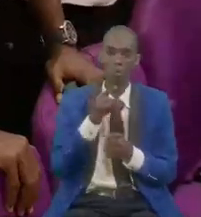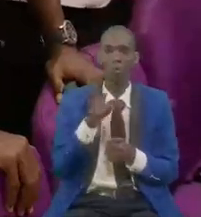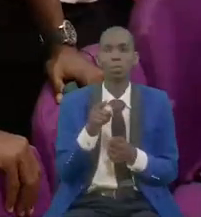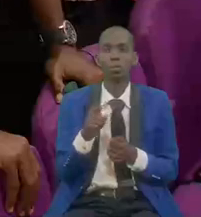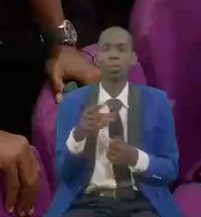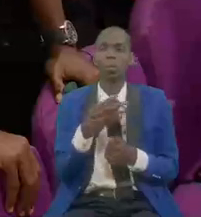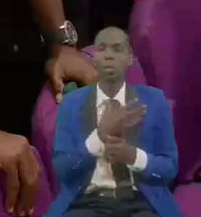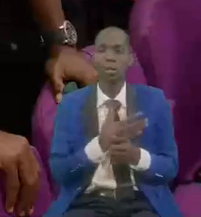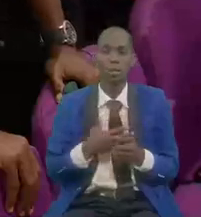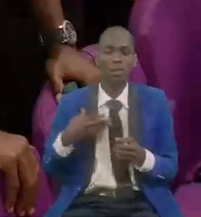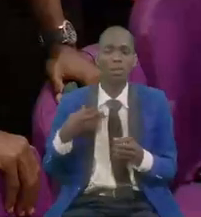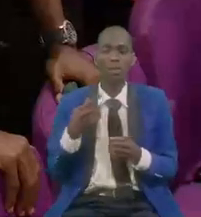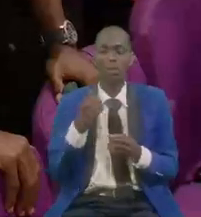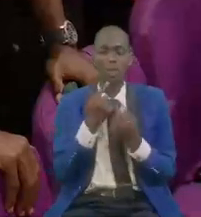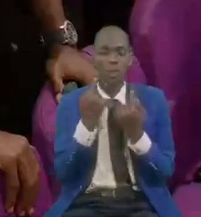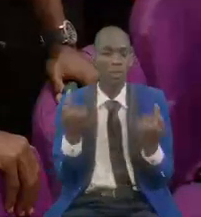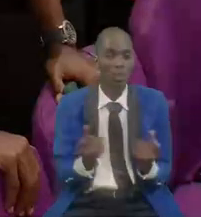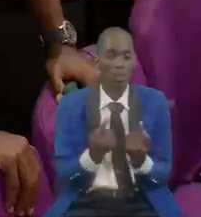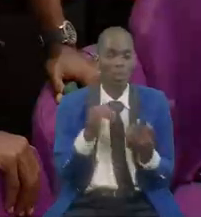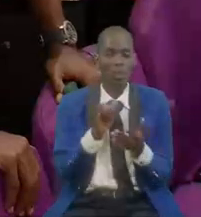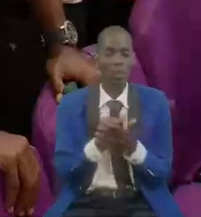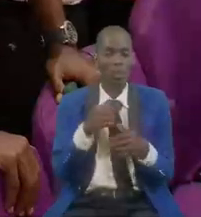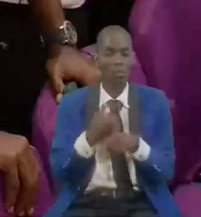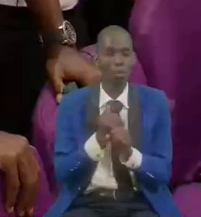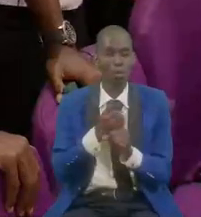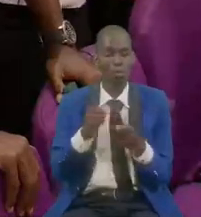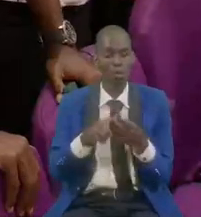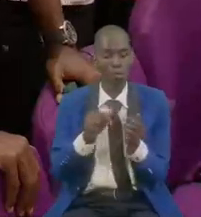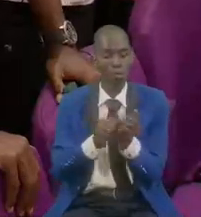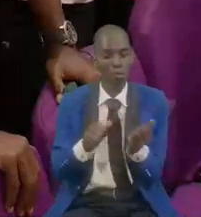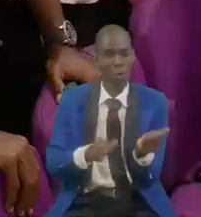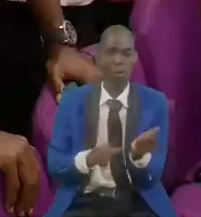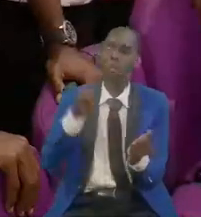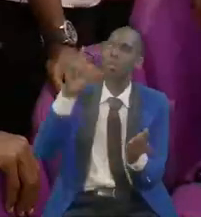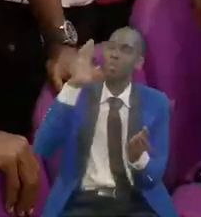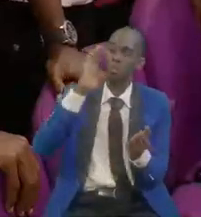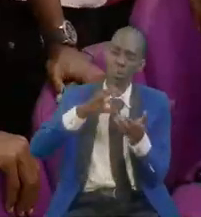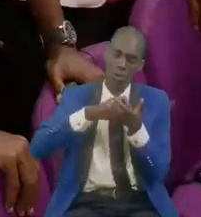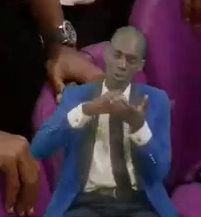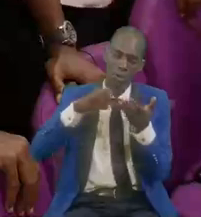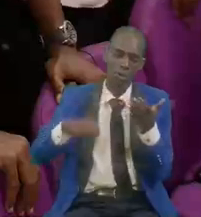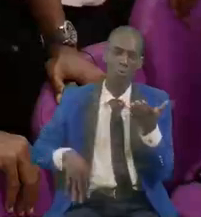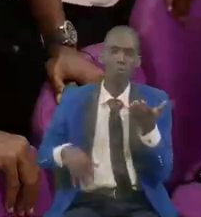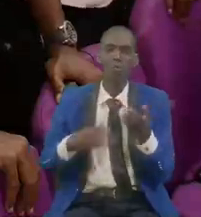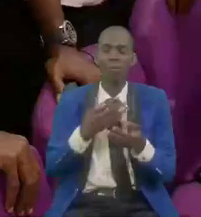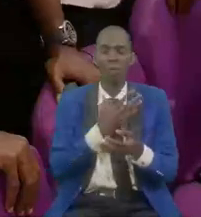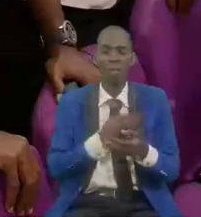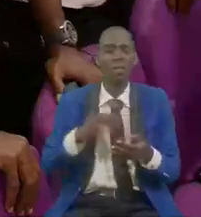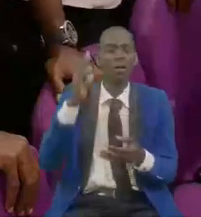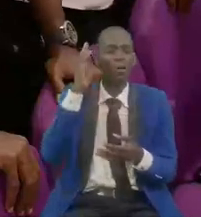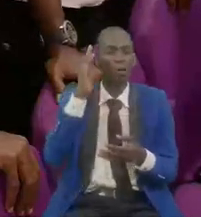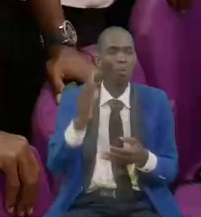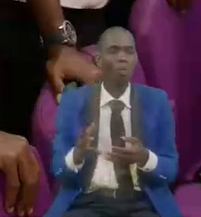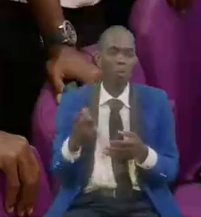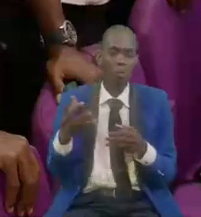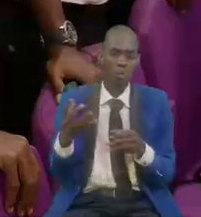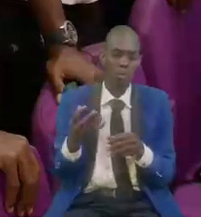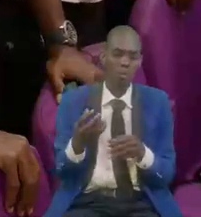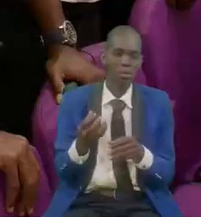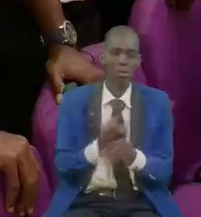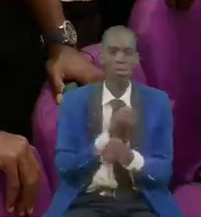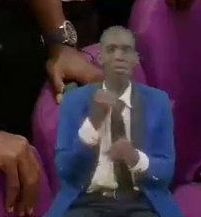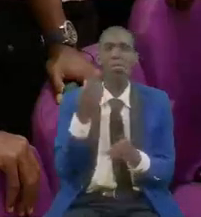Et le péché qui vous a fait rétrograder, il va l'ôter. Et